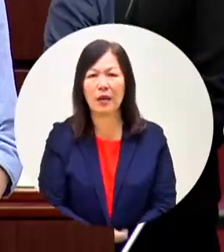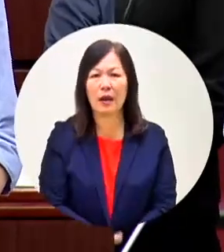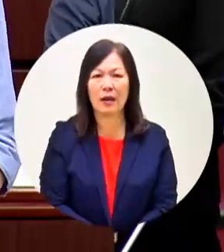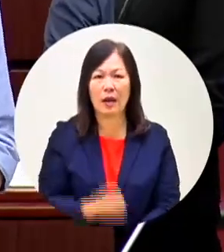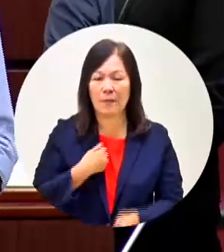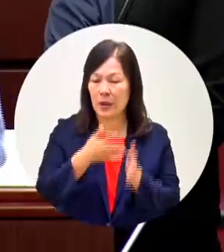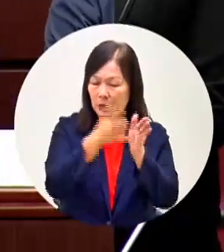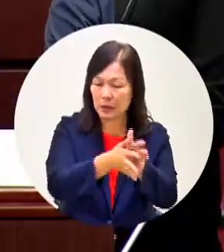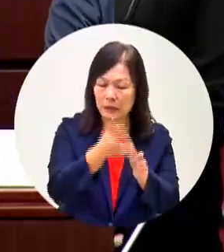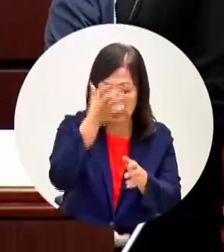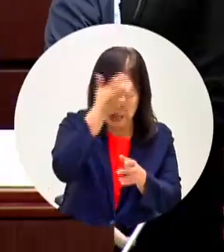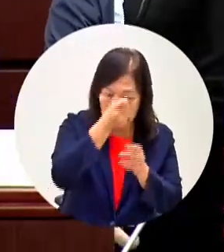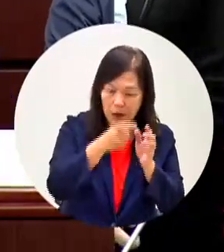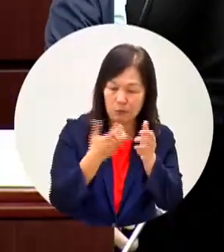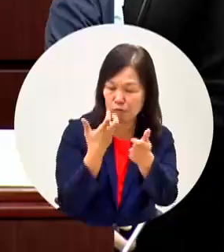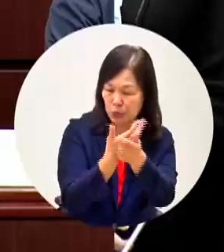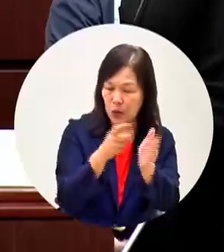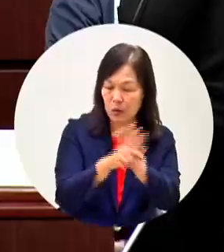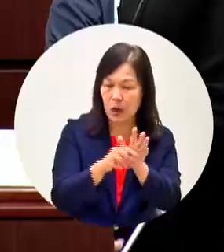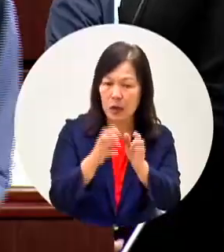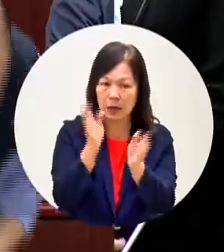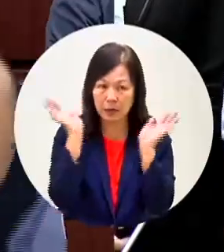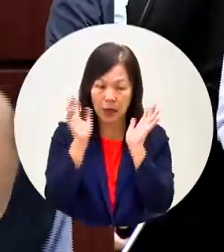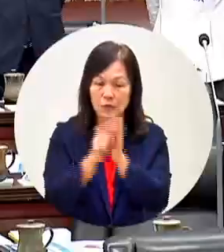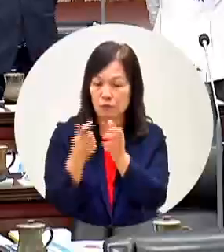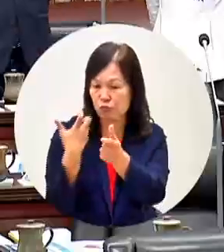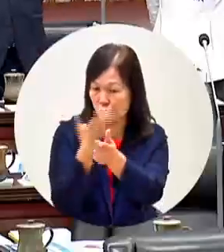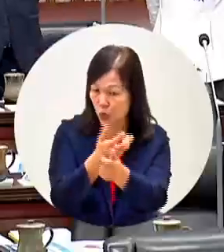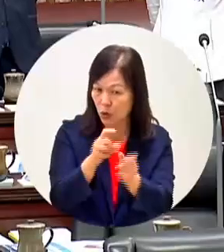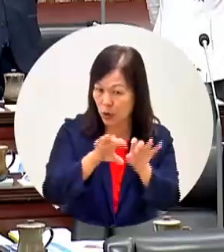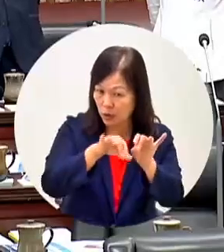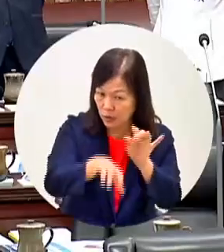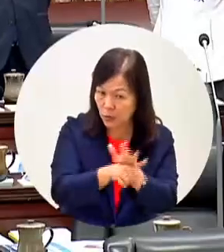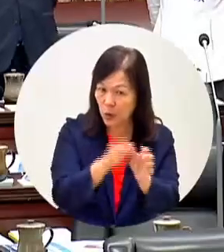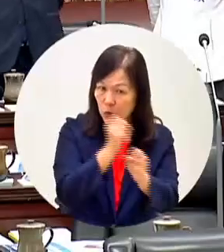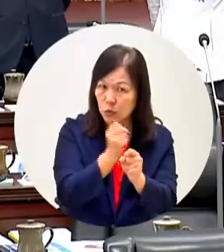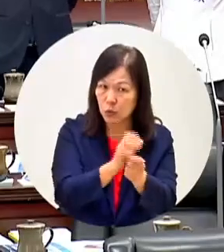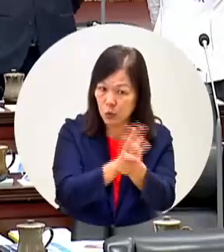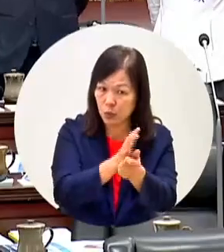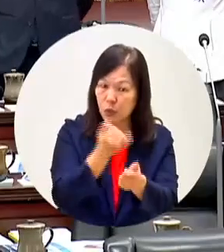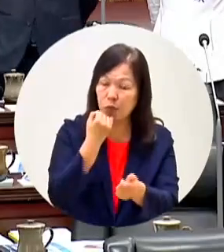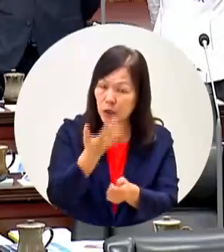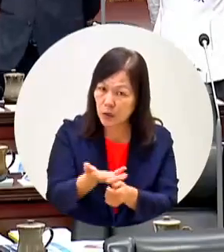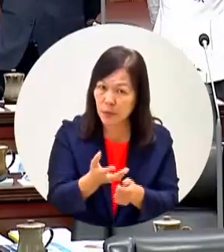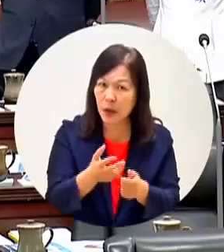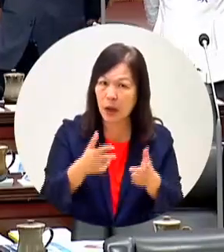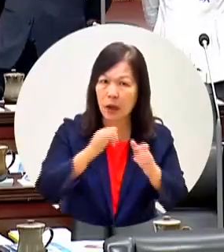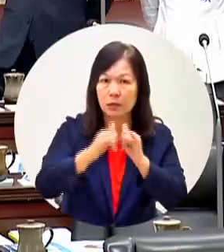安尼无？ 社会局全力配合办理。 好，以上。